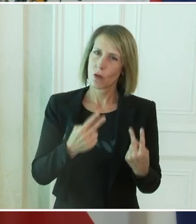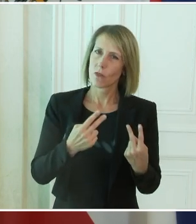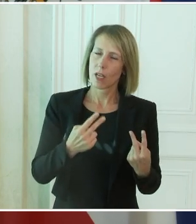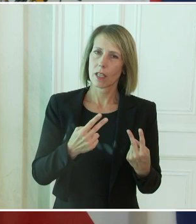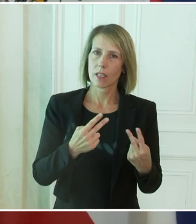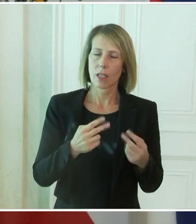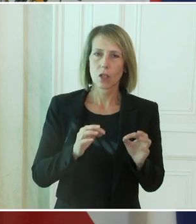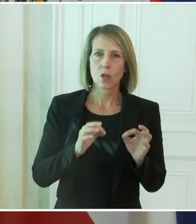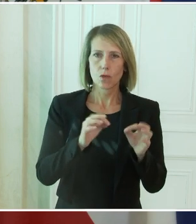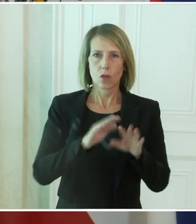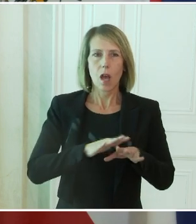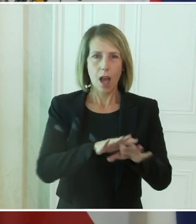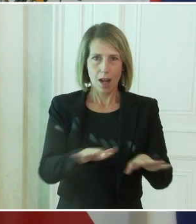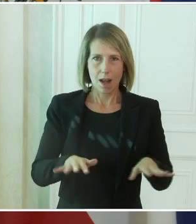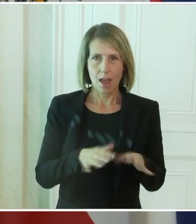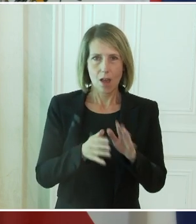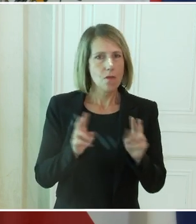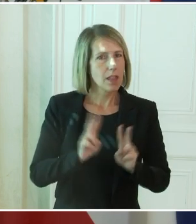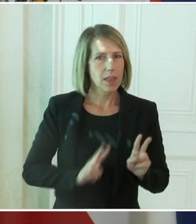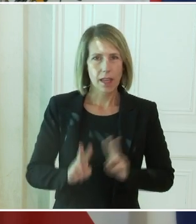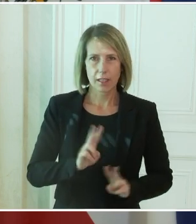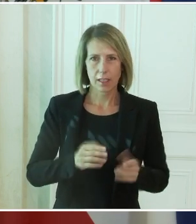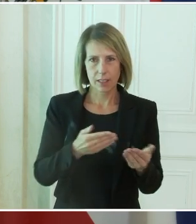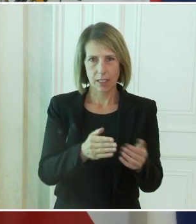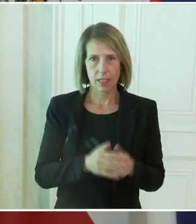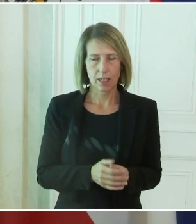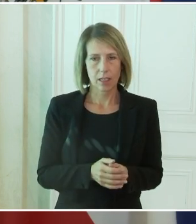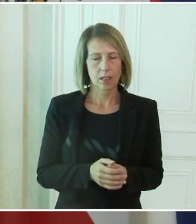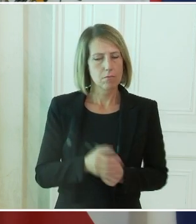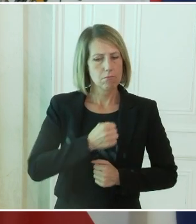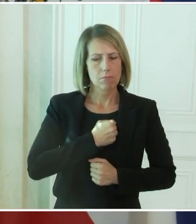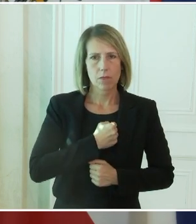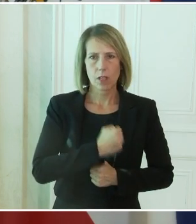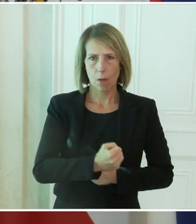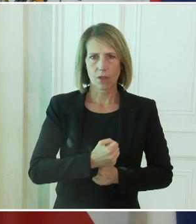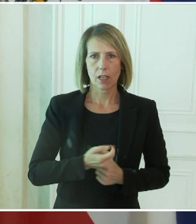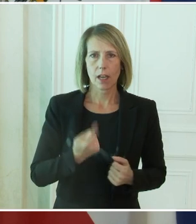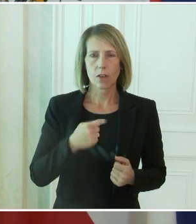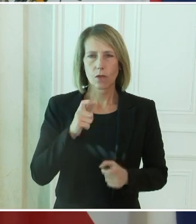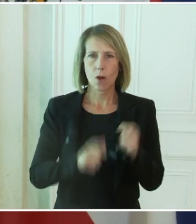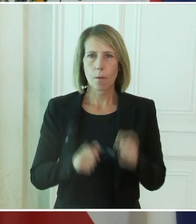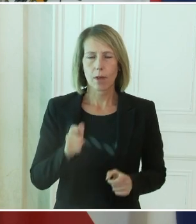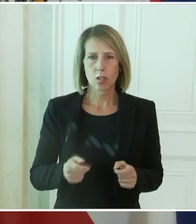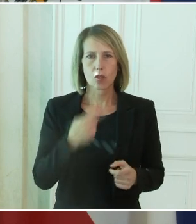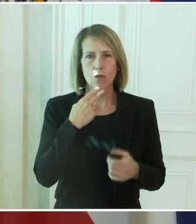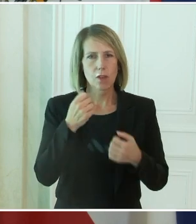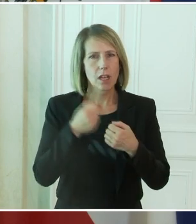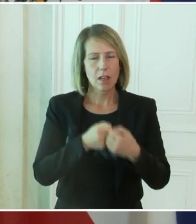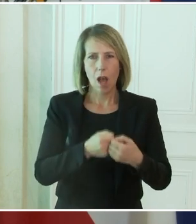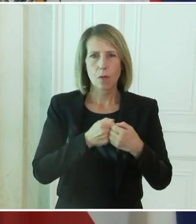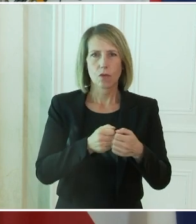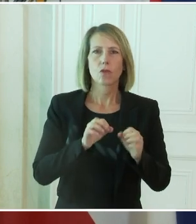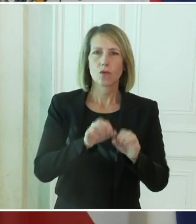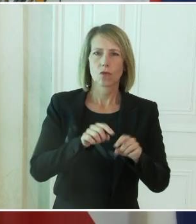auch für uns alle. Die Tapferkeit der Menschen, die diesen Kampf jetzt auch für